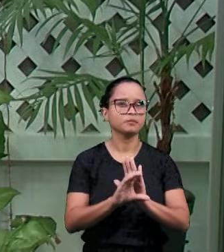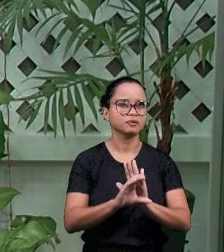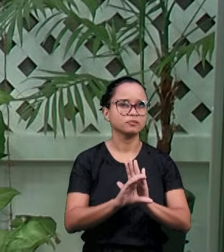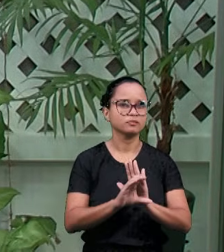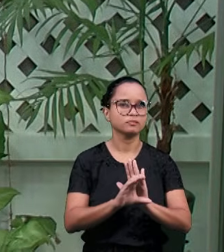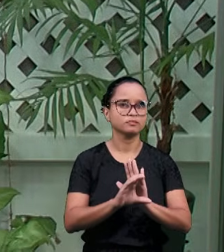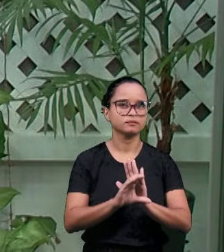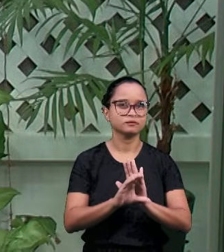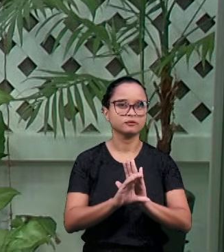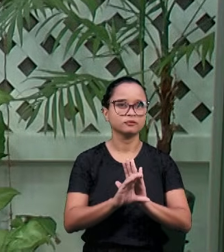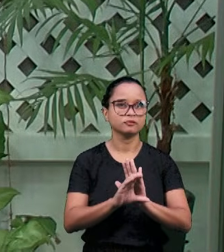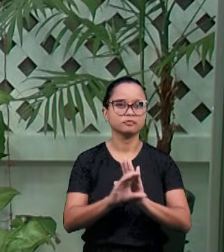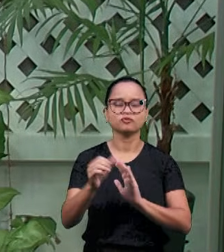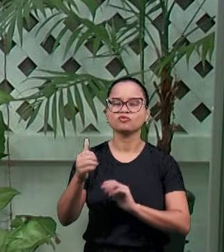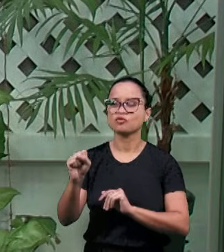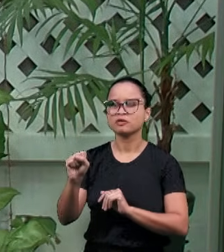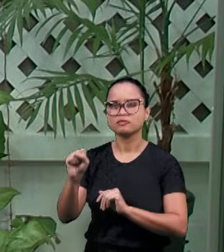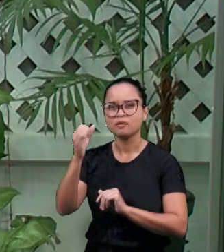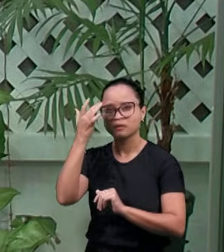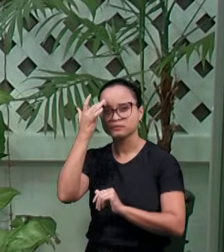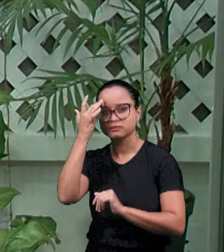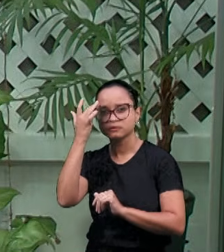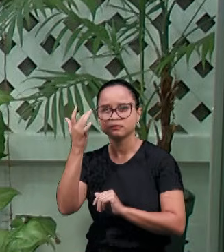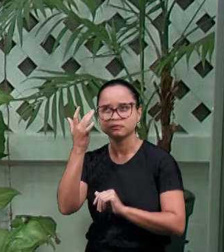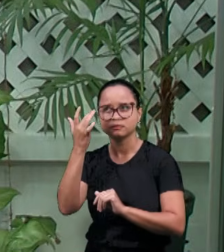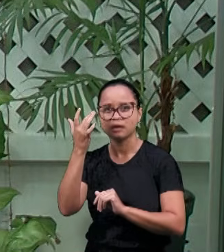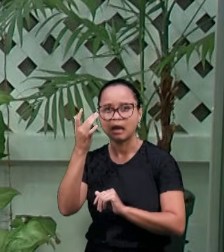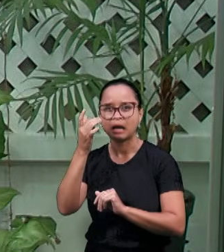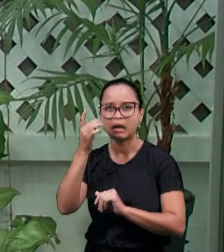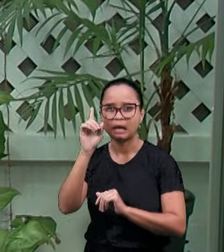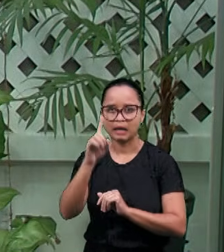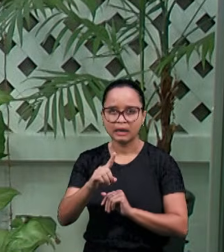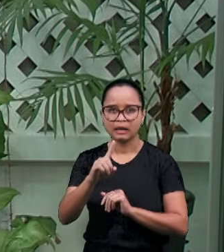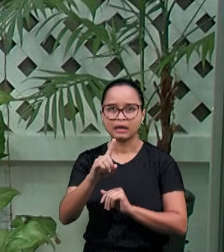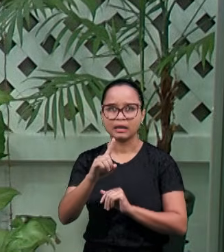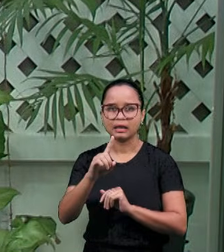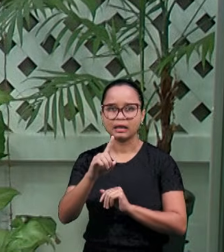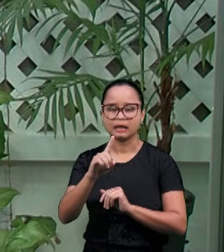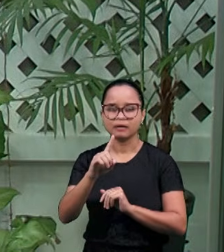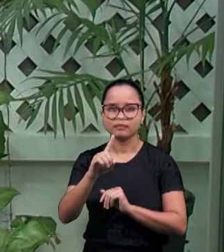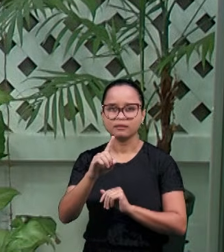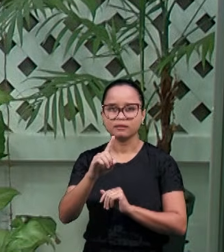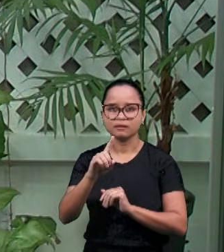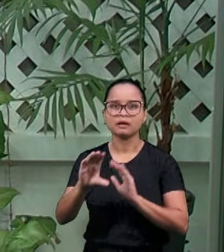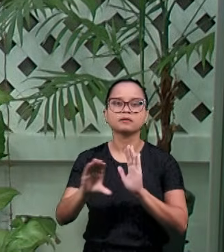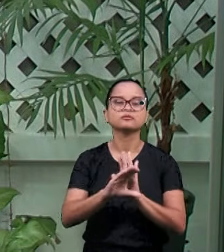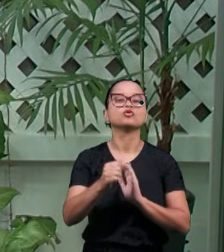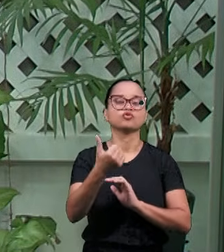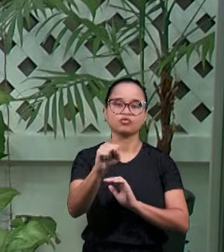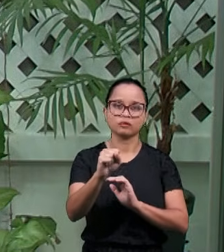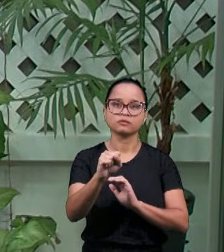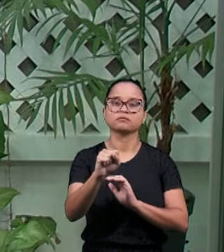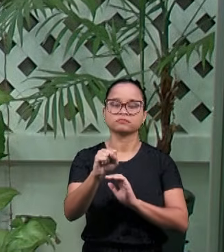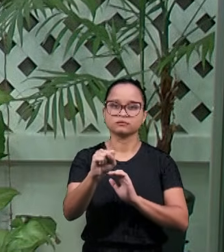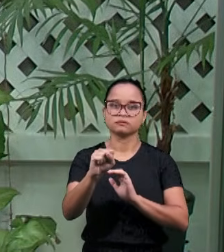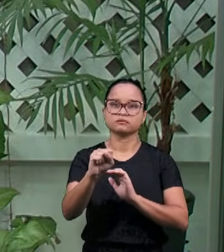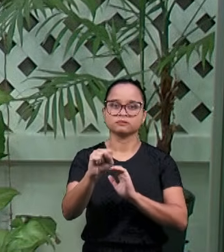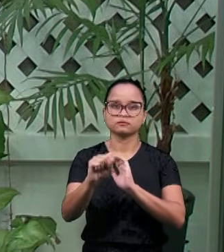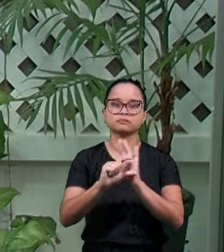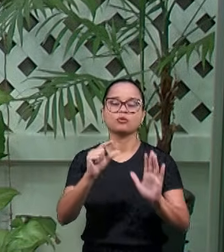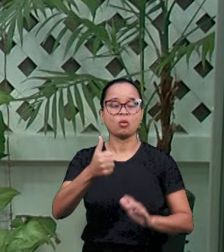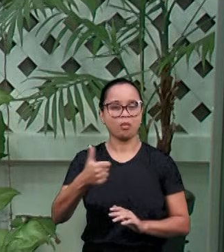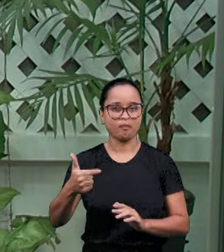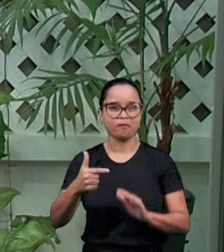18, je ne rappelle plus, 18, oui, Apocalypse 18, 12. Voyez bien que l'Église